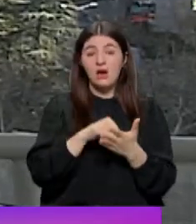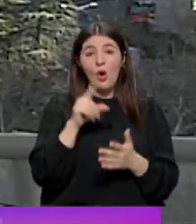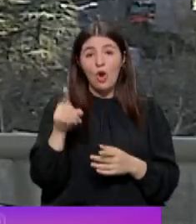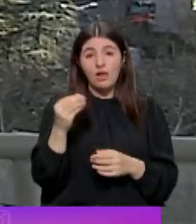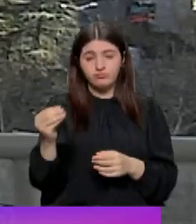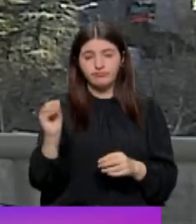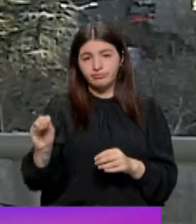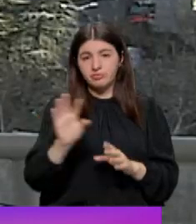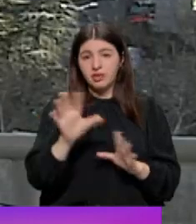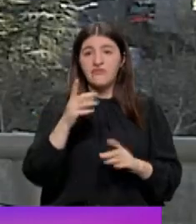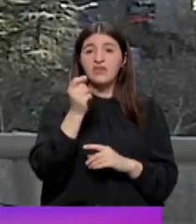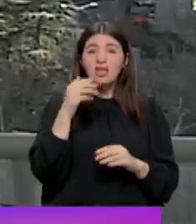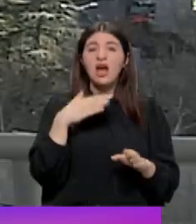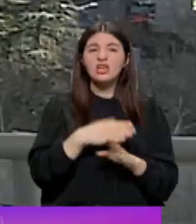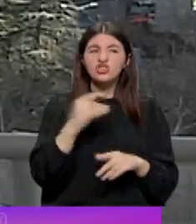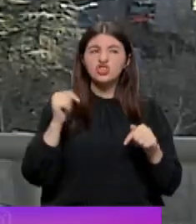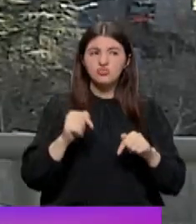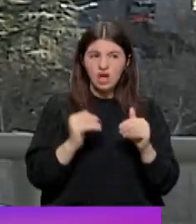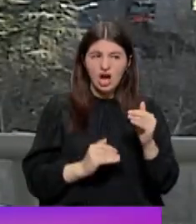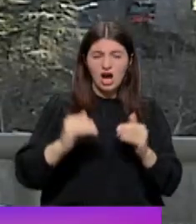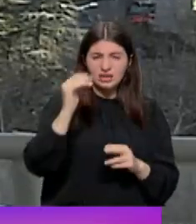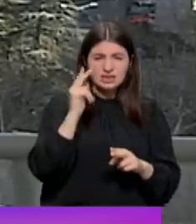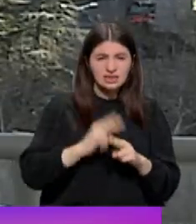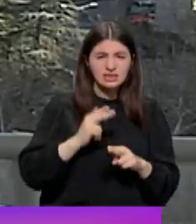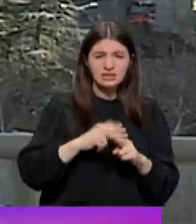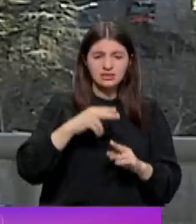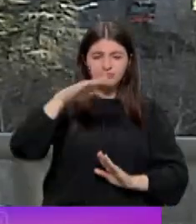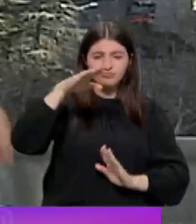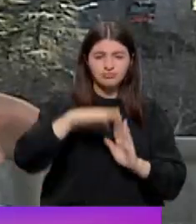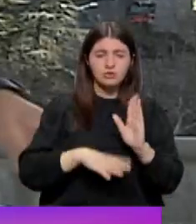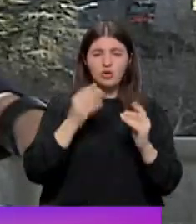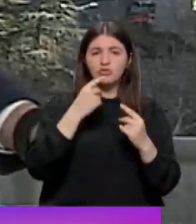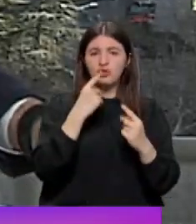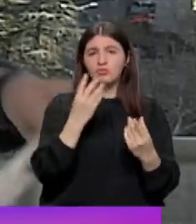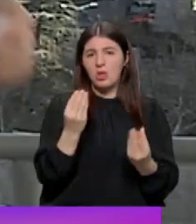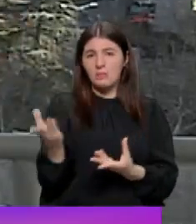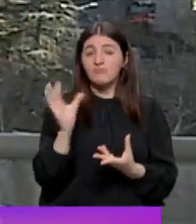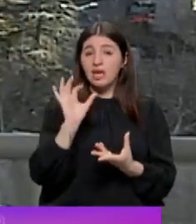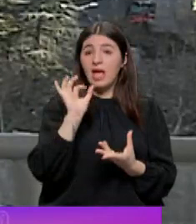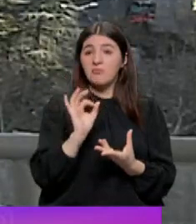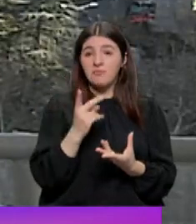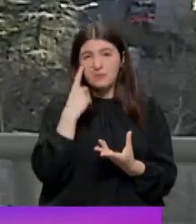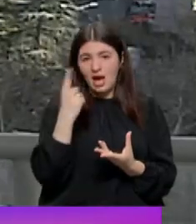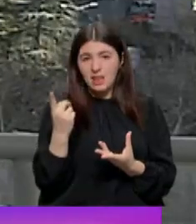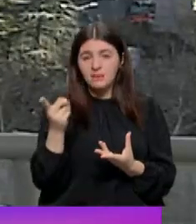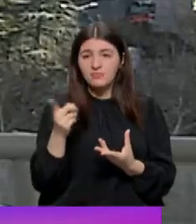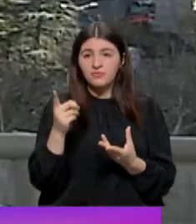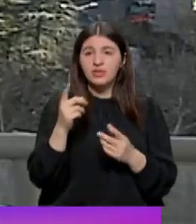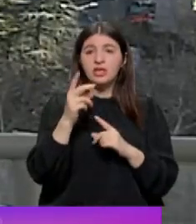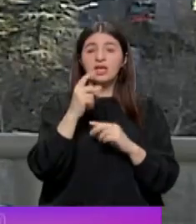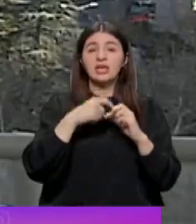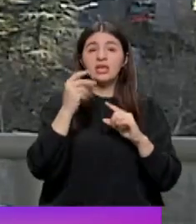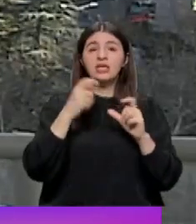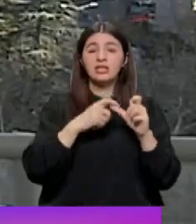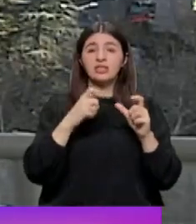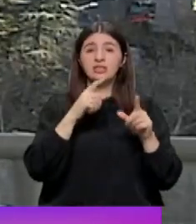verildi. Fiyatların şimdi aslında artış hızının düşeceğini de söylemiş olalım. Hemen bir bakalım. İris Cibre'nin bir